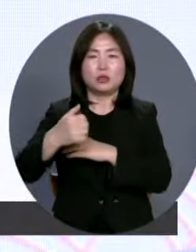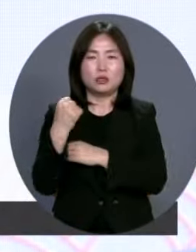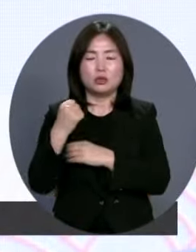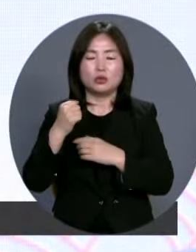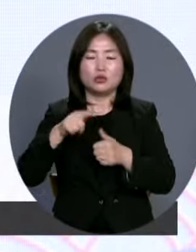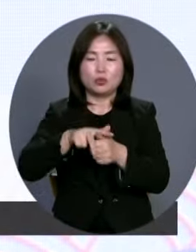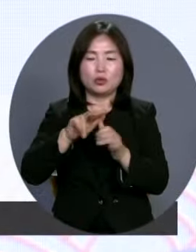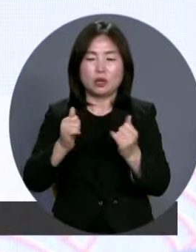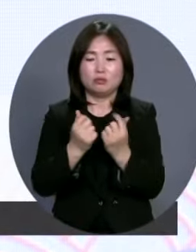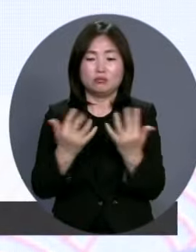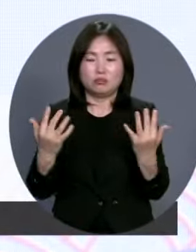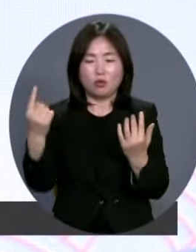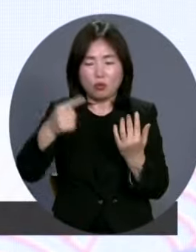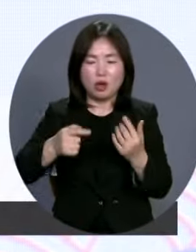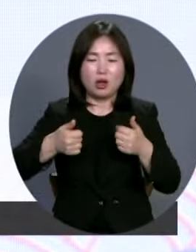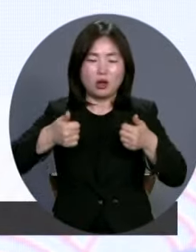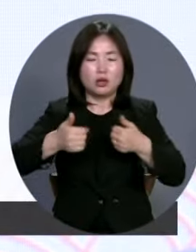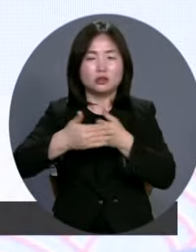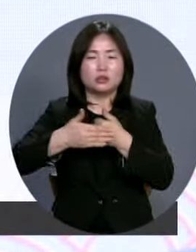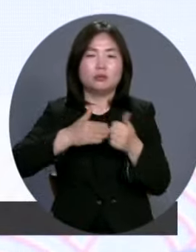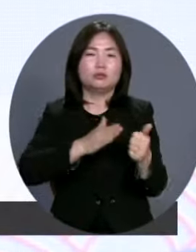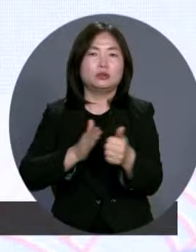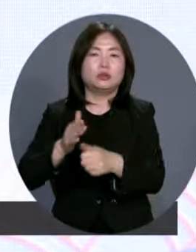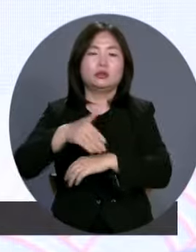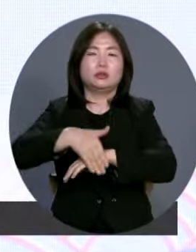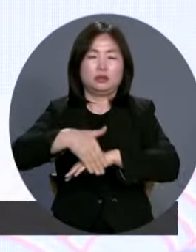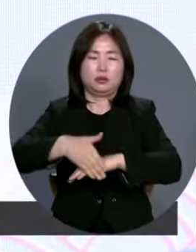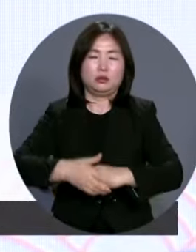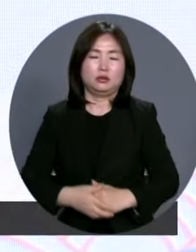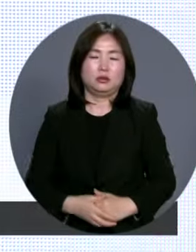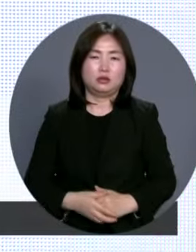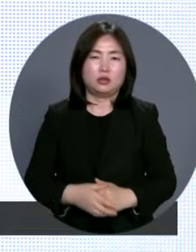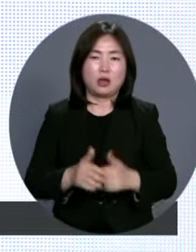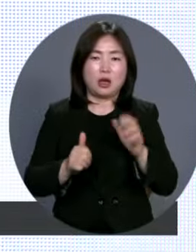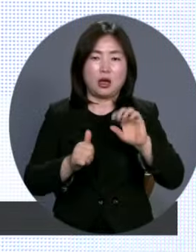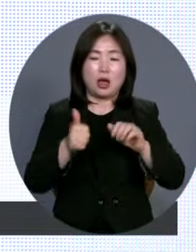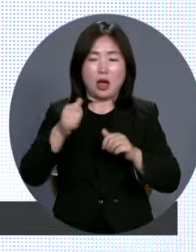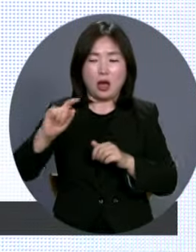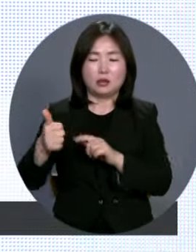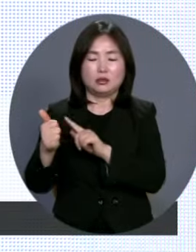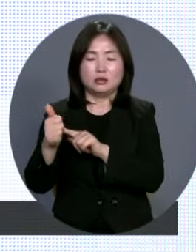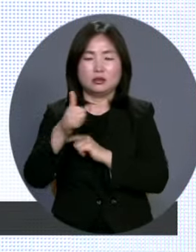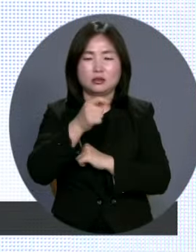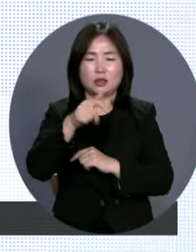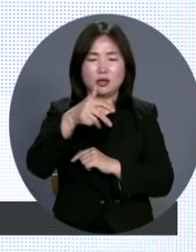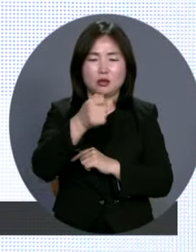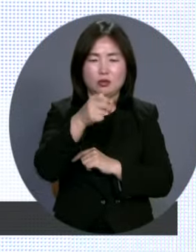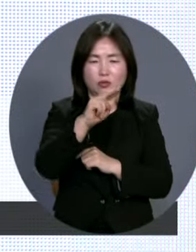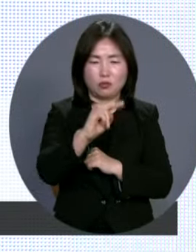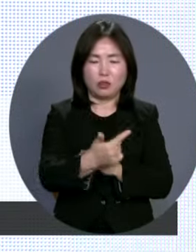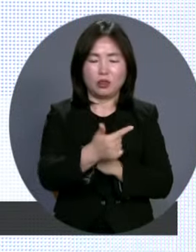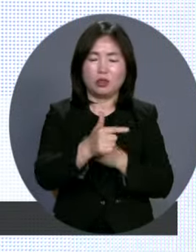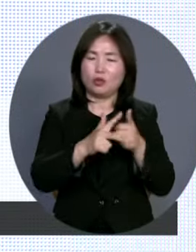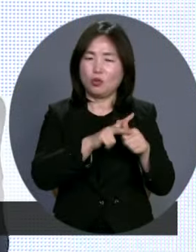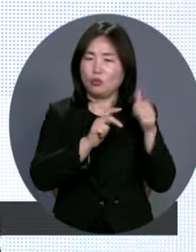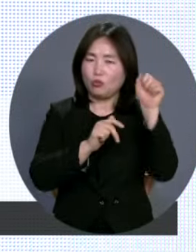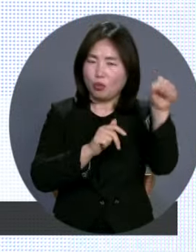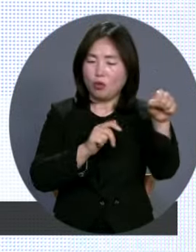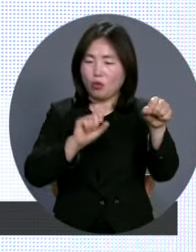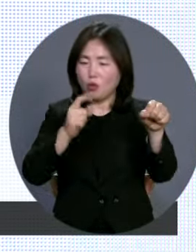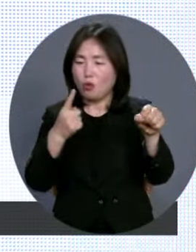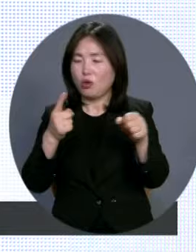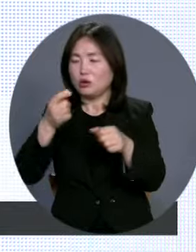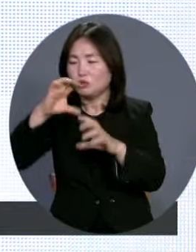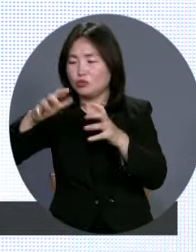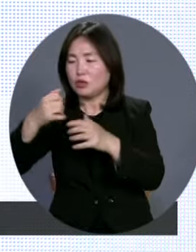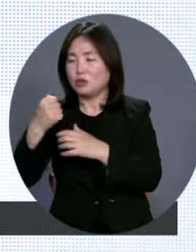대구 후보자들이 모두 나와서 지지를 호소할 예정입니다 한 위원장은 최경한 무소속 후보 출마로 고 있는